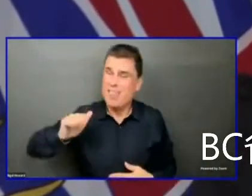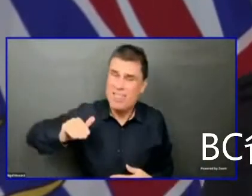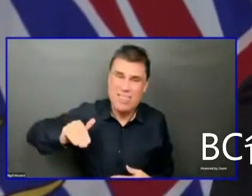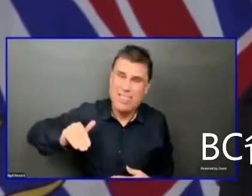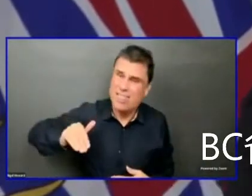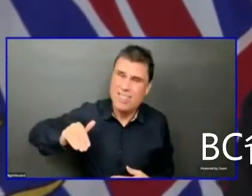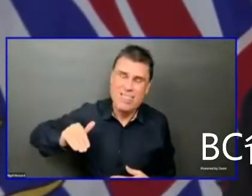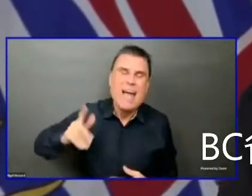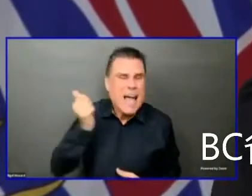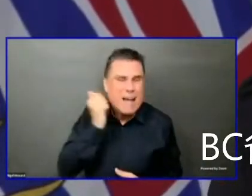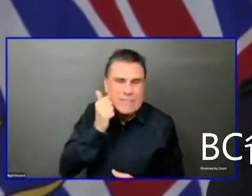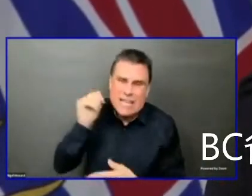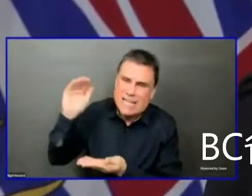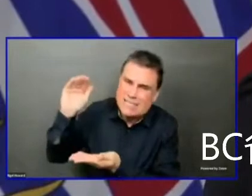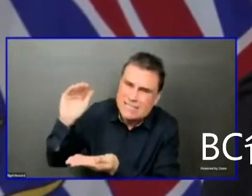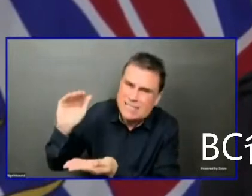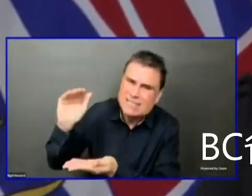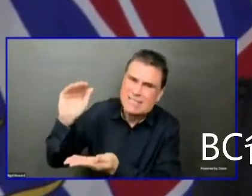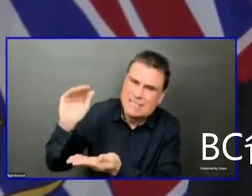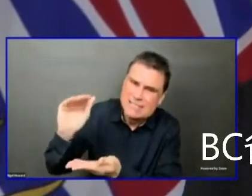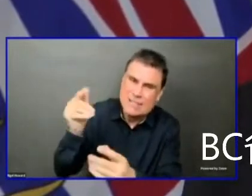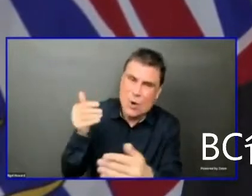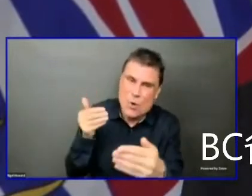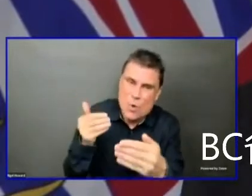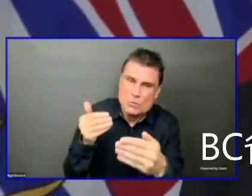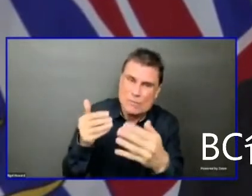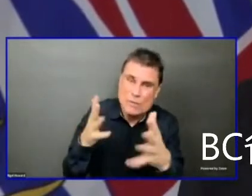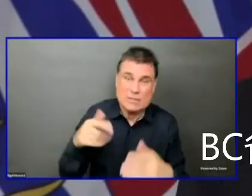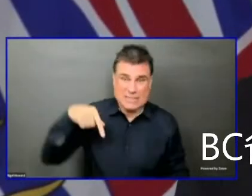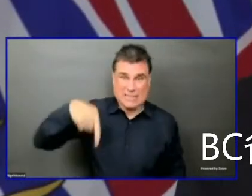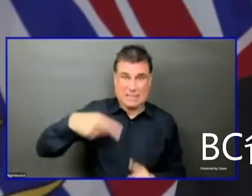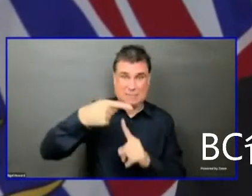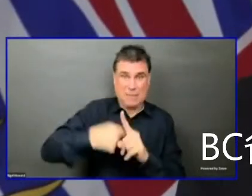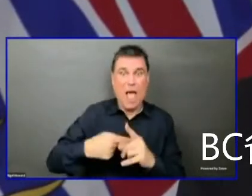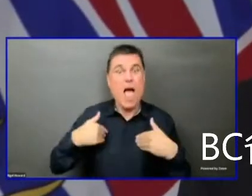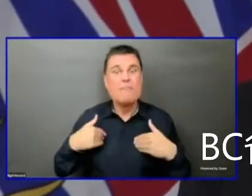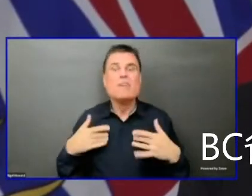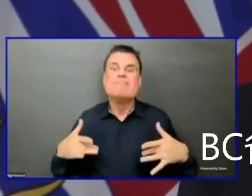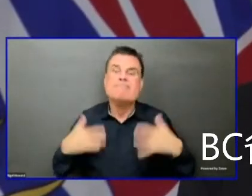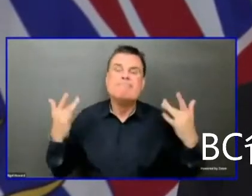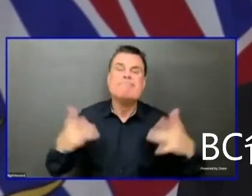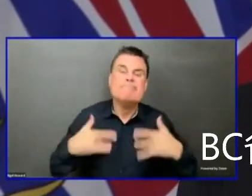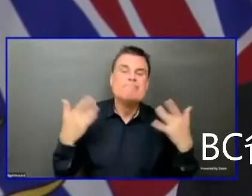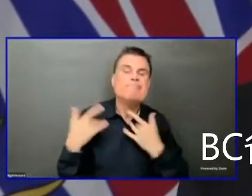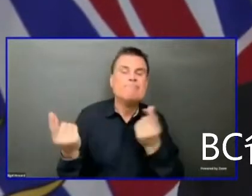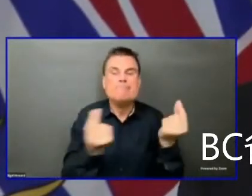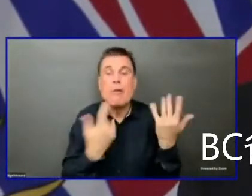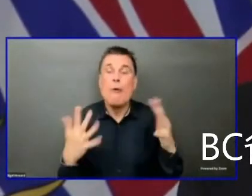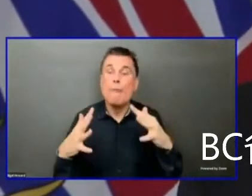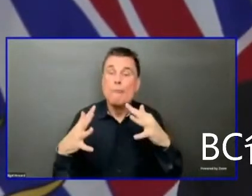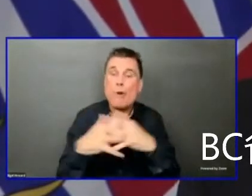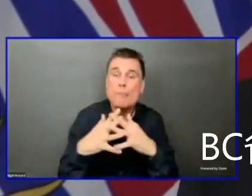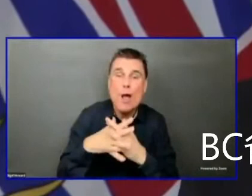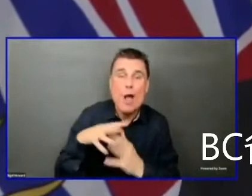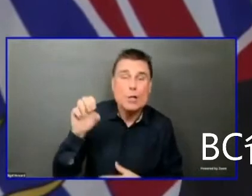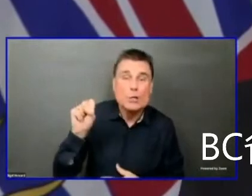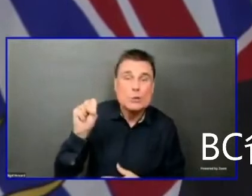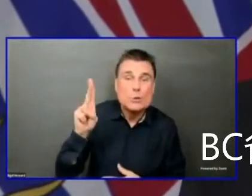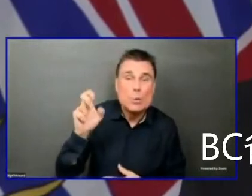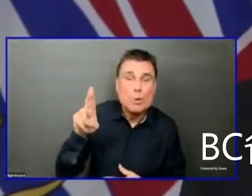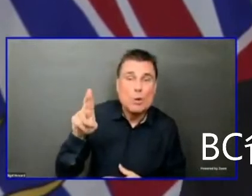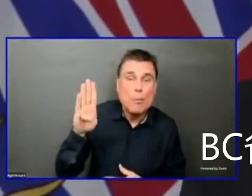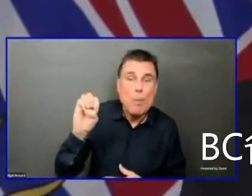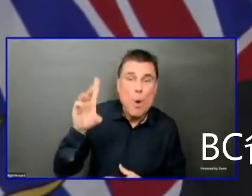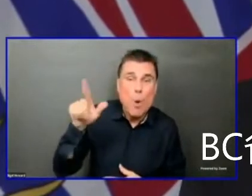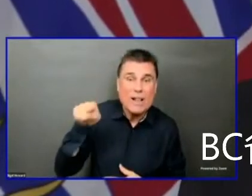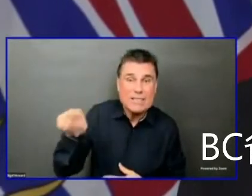occasion this 每一 month, 个节 whether 日 it's the 每 Super 今 Bowl 这 this 个月 Sunday, 特别是 Lunar 礼 New 拜 Year, 天的 Family Day, 超级晚 Valentine's Day. 接下来的 It's an 中